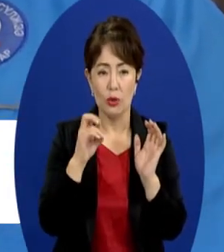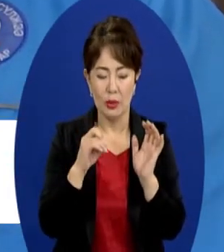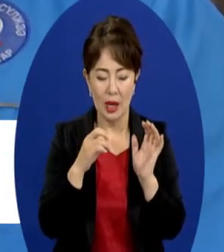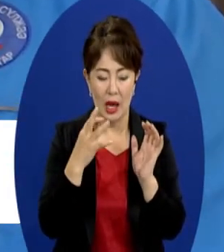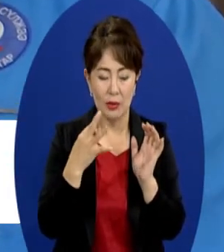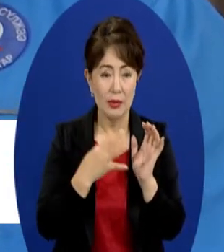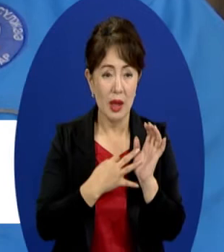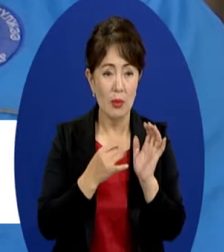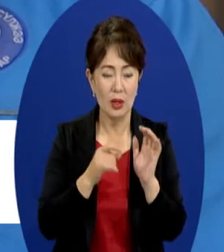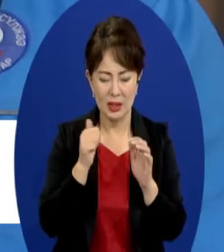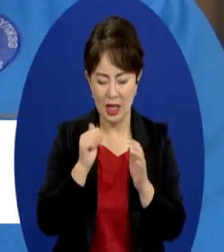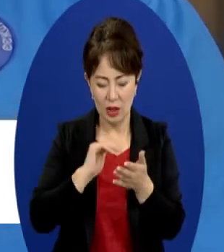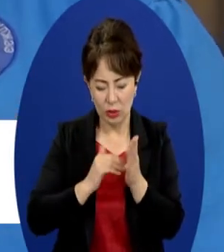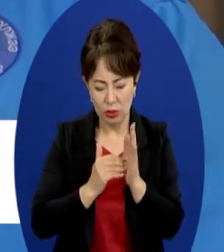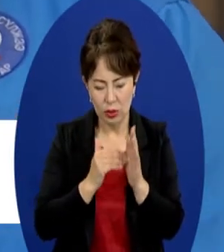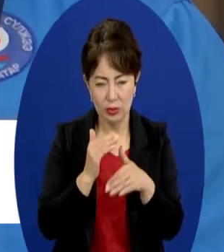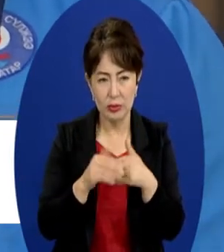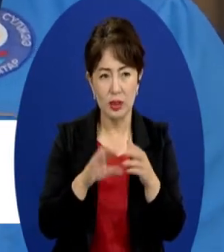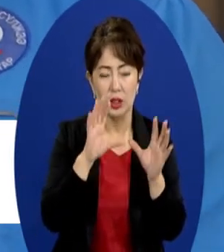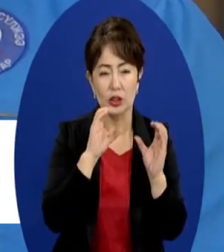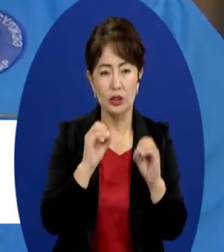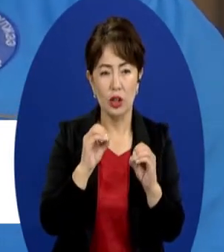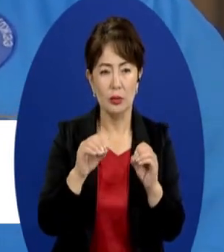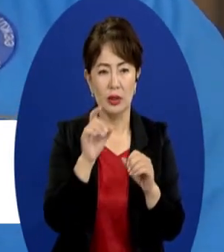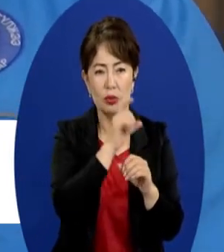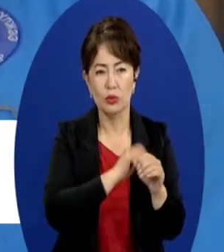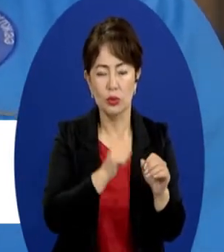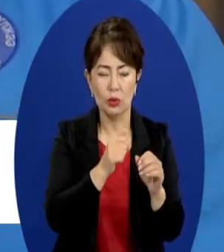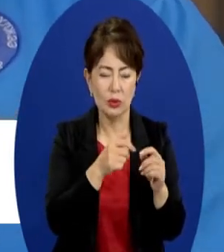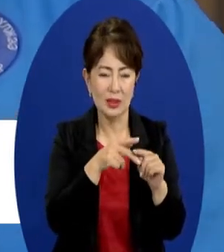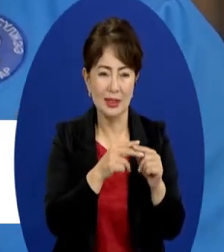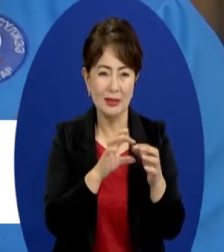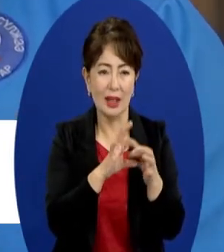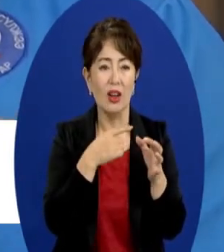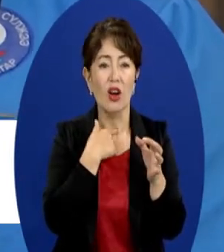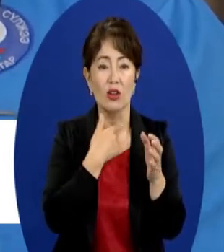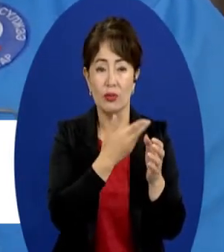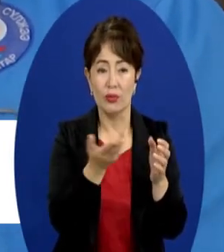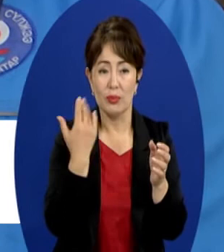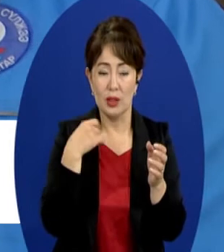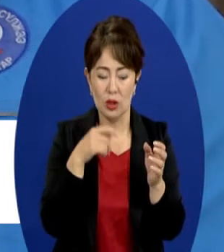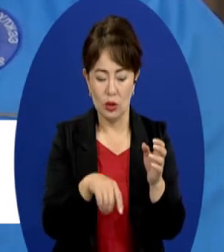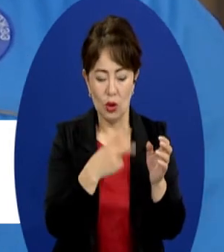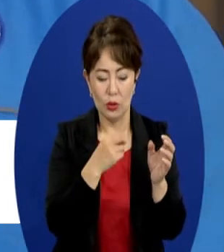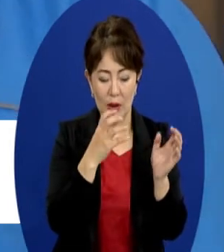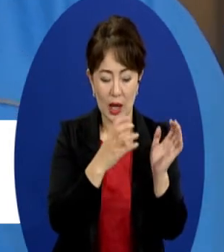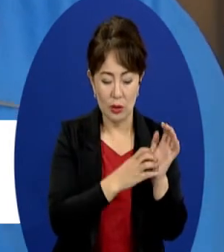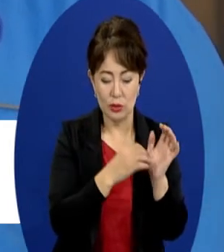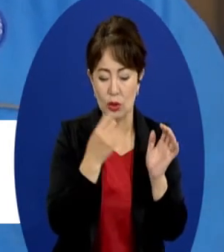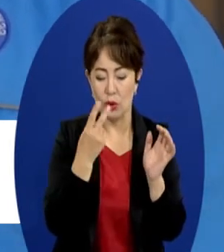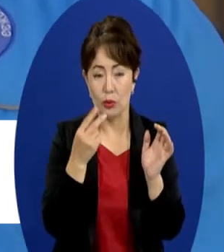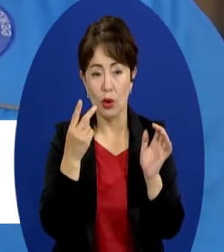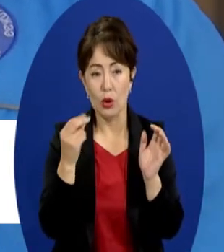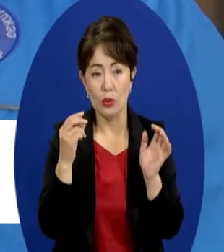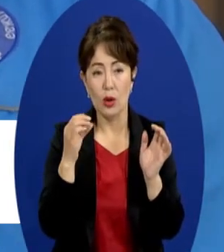2018 онууд бол масан төлөлтөд бараг 0 болоод хэрэгжилтэн залгаж исэн бол 19 он болон 2000 онууд бол жоохон